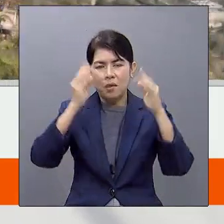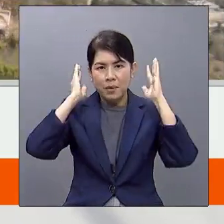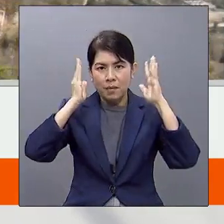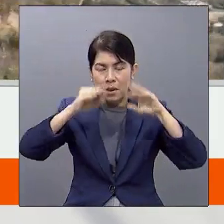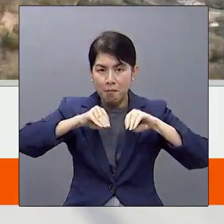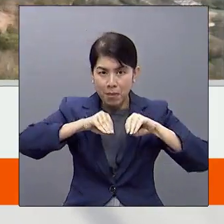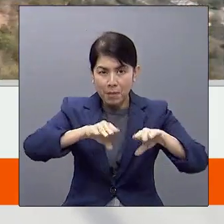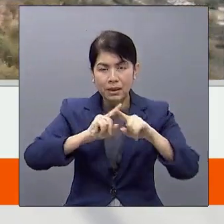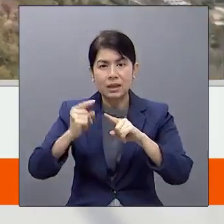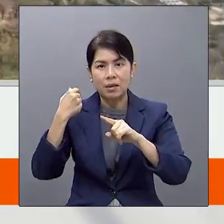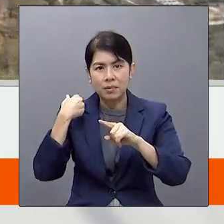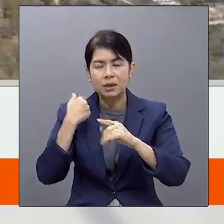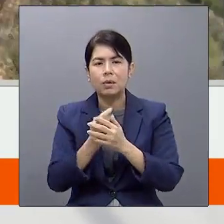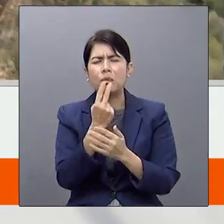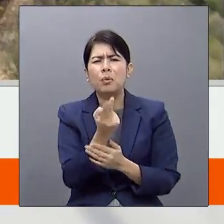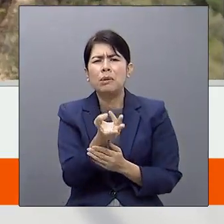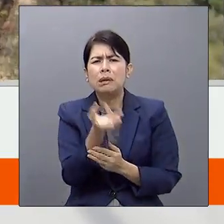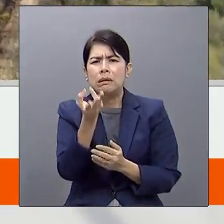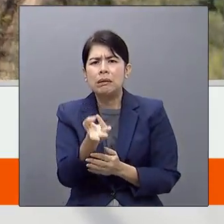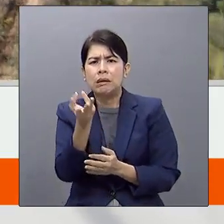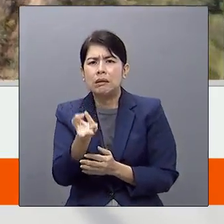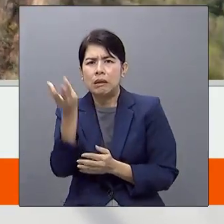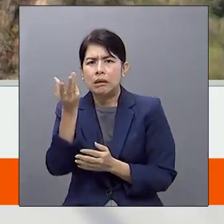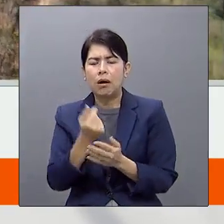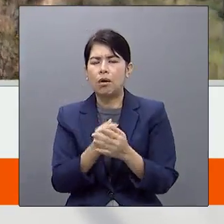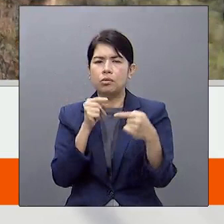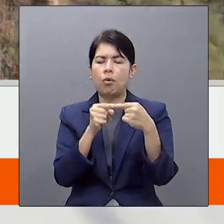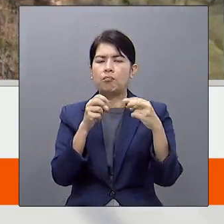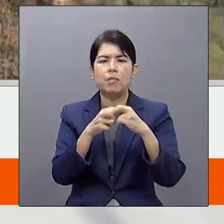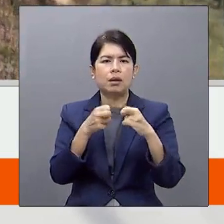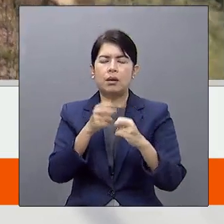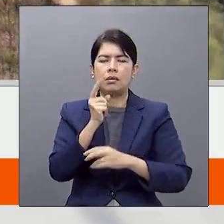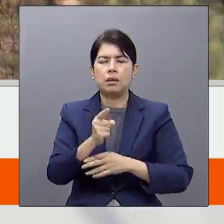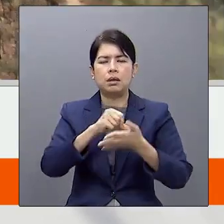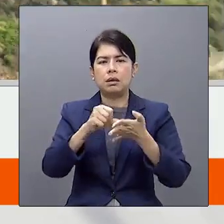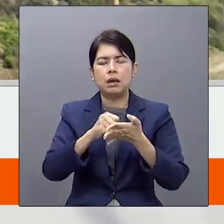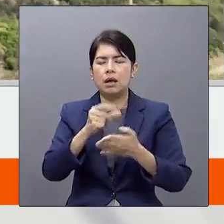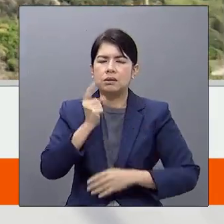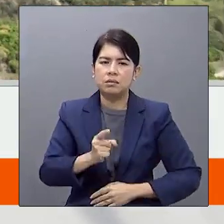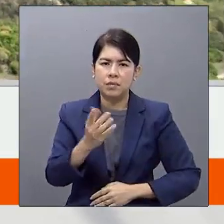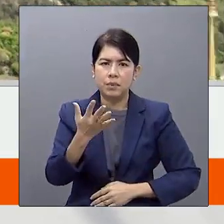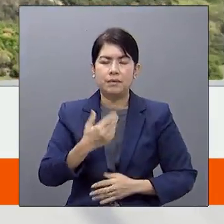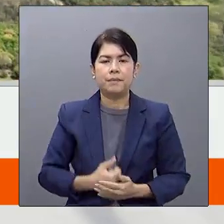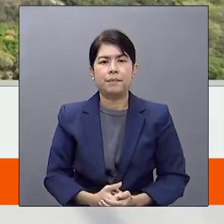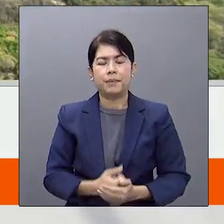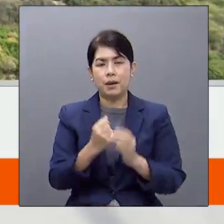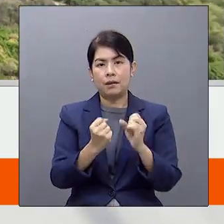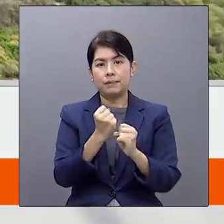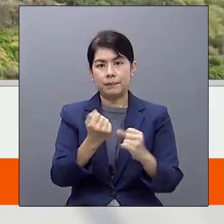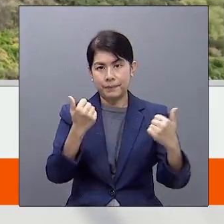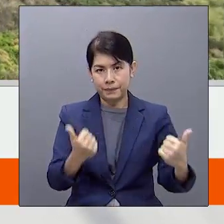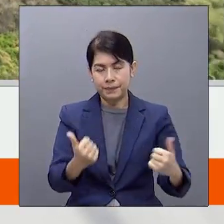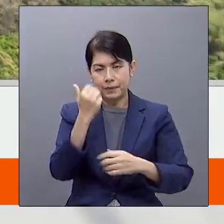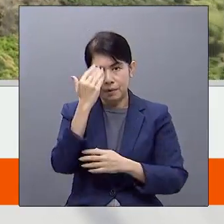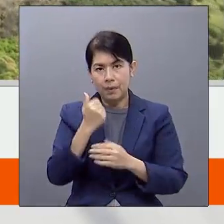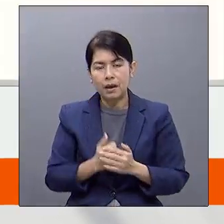ไม่ยุ่งยิ้มฮะไม่ได้แทงไปที่หัวใจของปัญหานะครับเพิ่งมาปีนี้เนี่ยที่มีการเอ